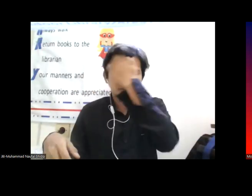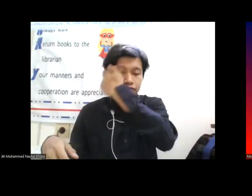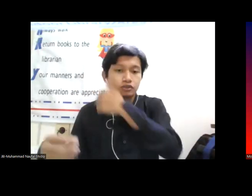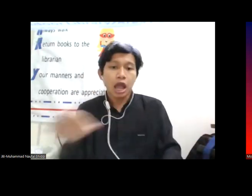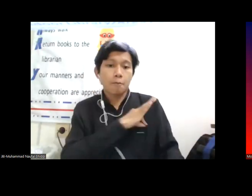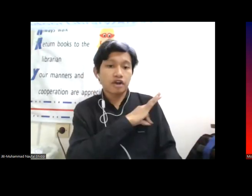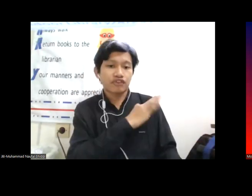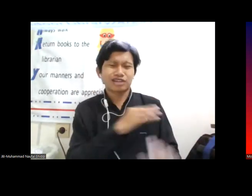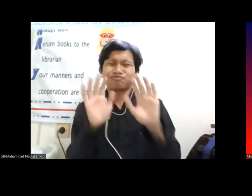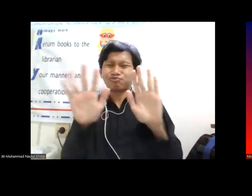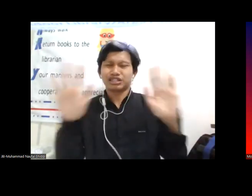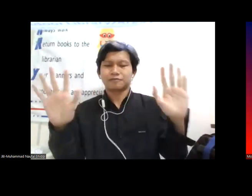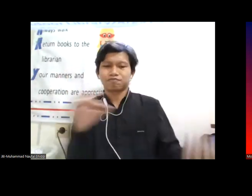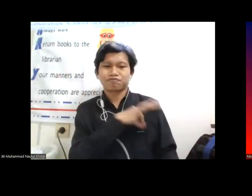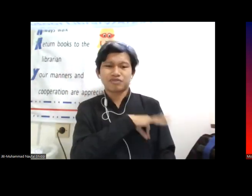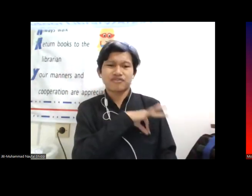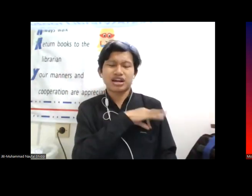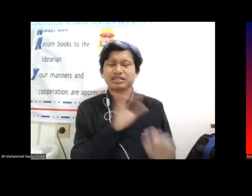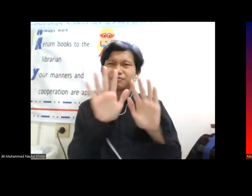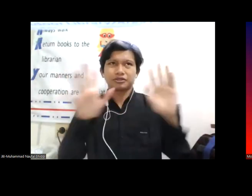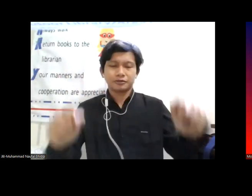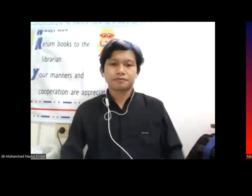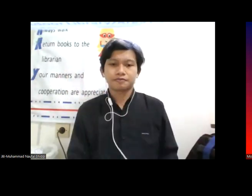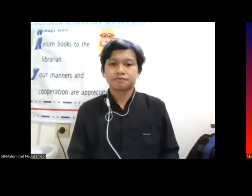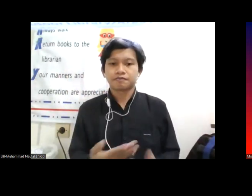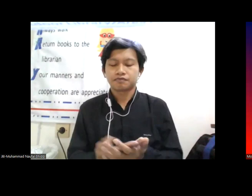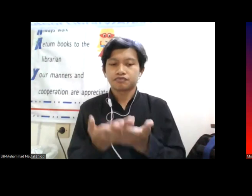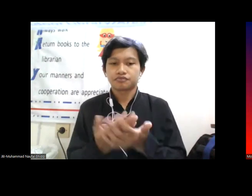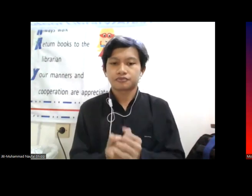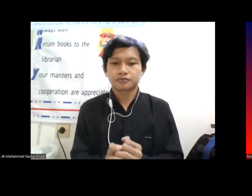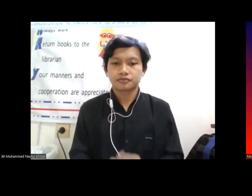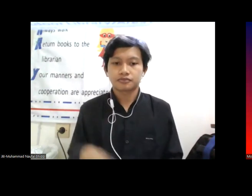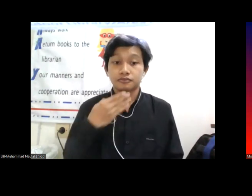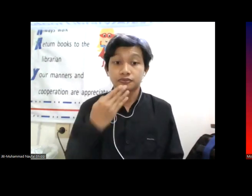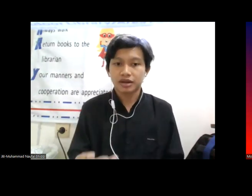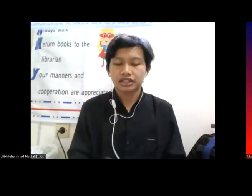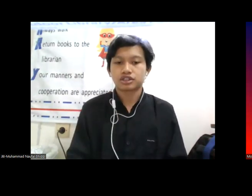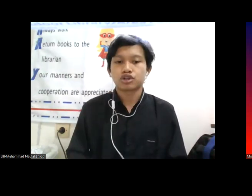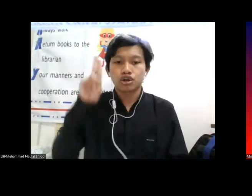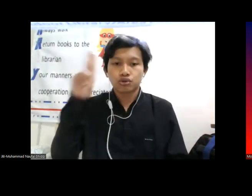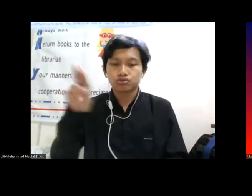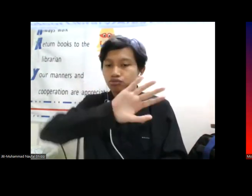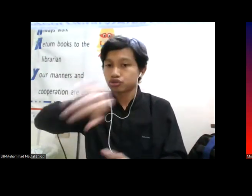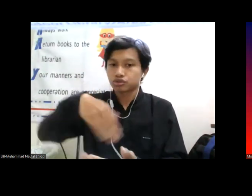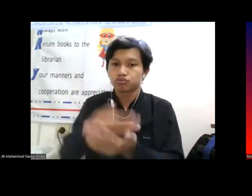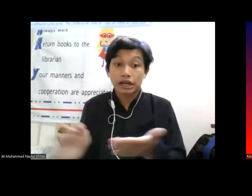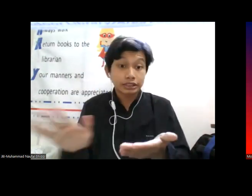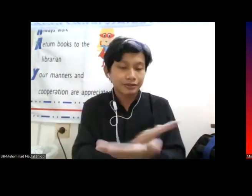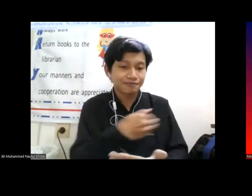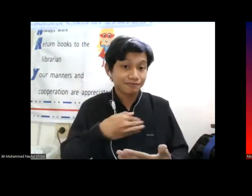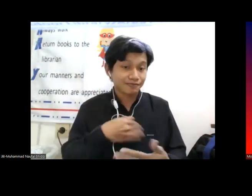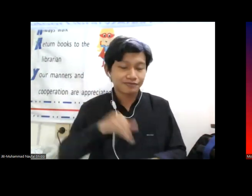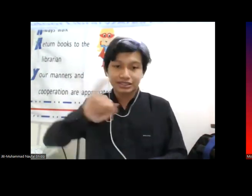presensi kepada seluruh peserta kemudian Terima kasih juga atas kesempatan yang diberikan kepada saya